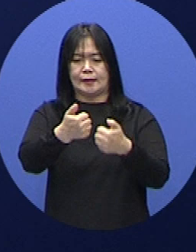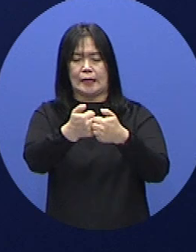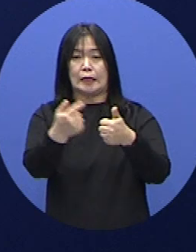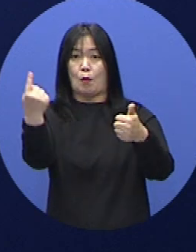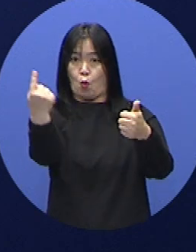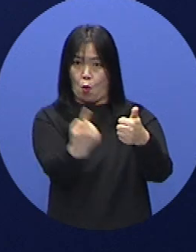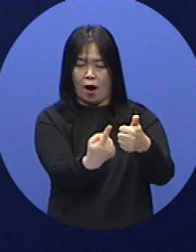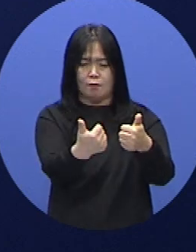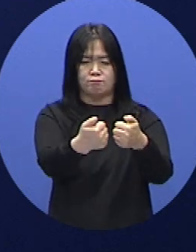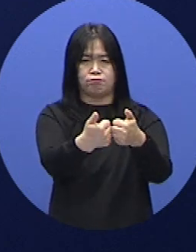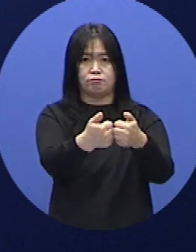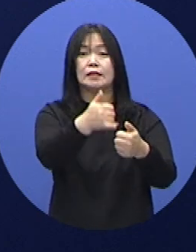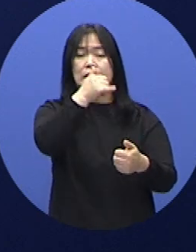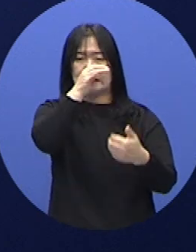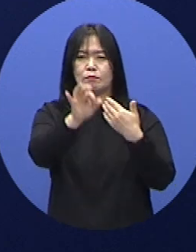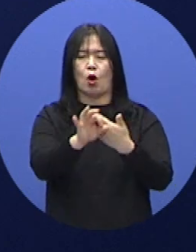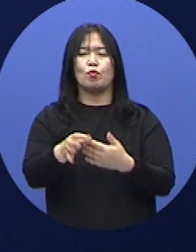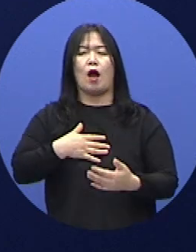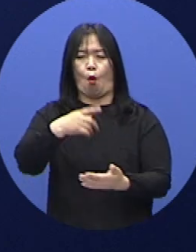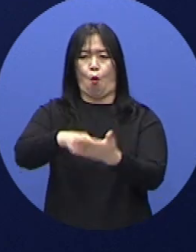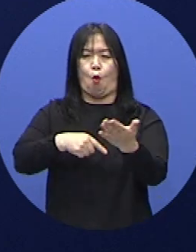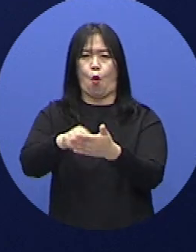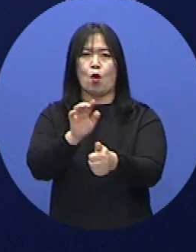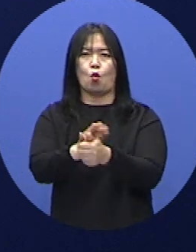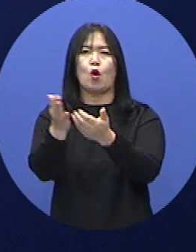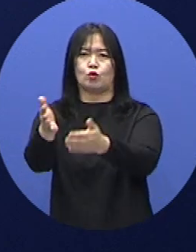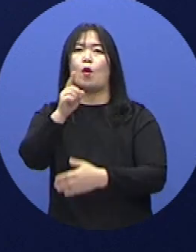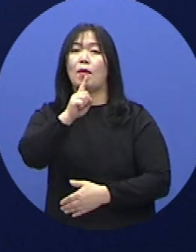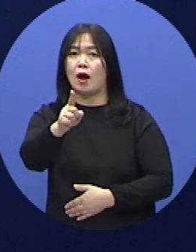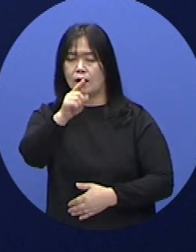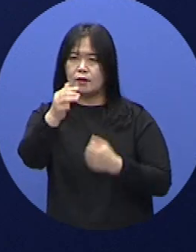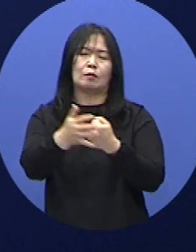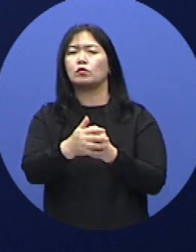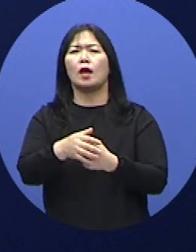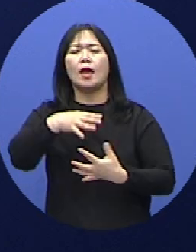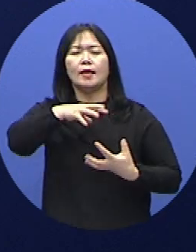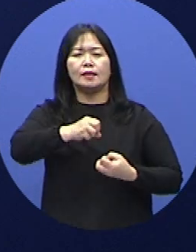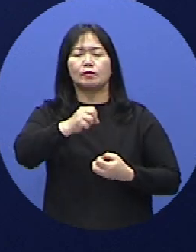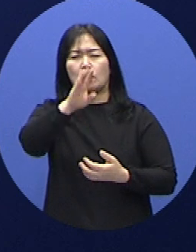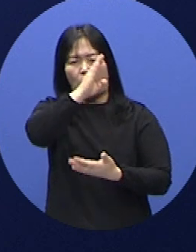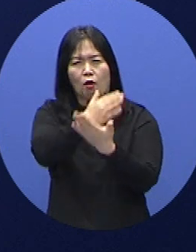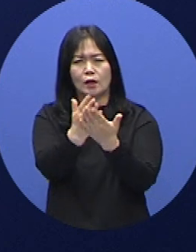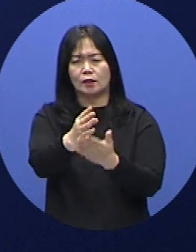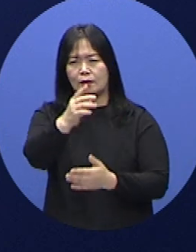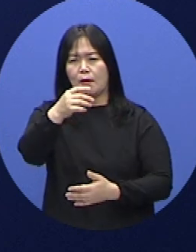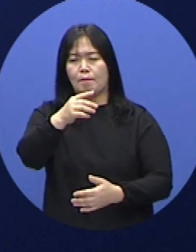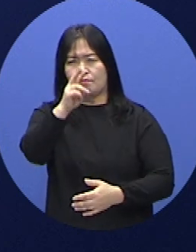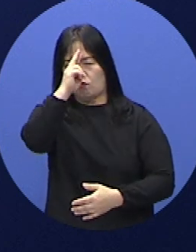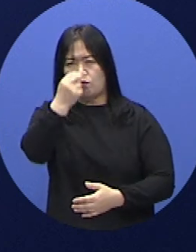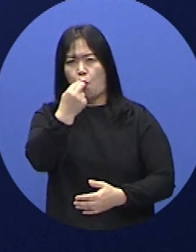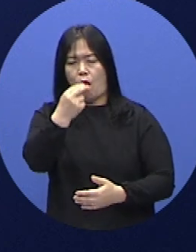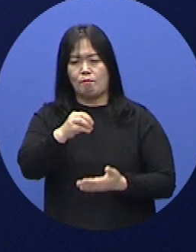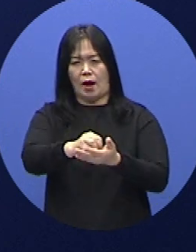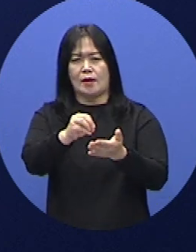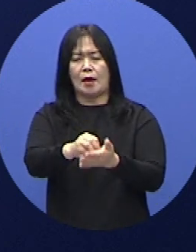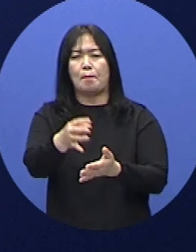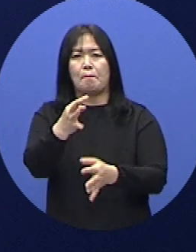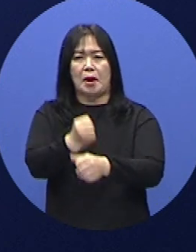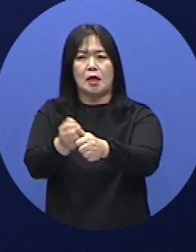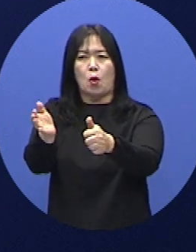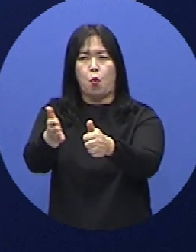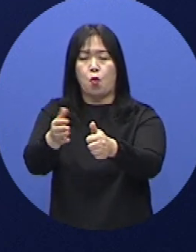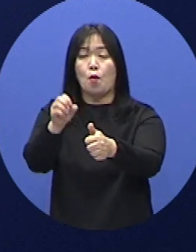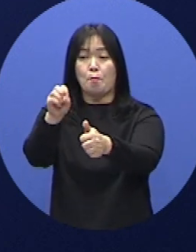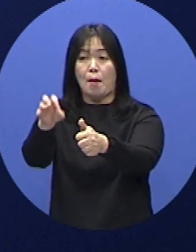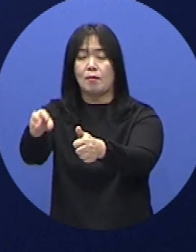상담을 하러 온 고객들에게 많은 보상을 받게 해주겠다며 심뇌혈관 보험 등 고액 상품 가입을 유도했습니다.